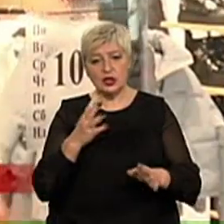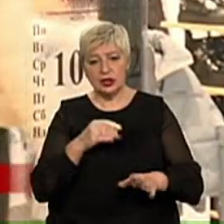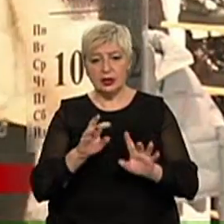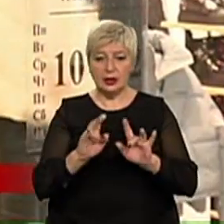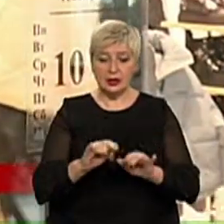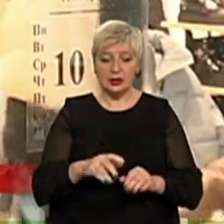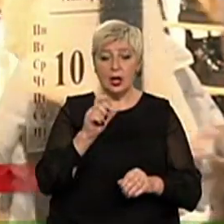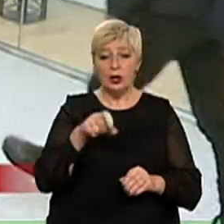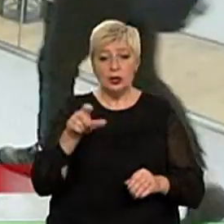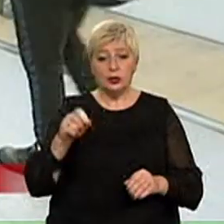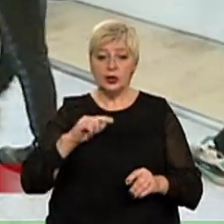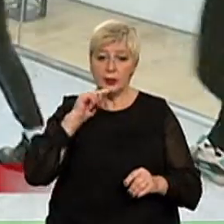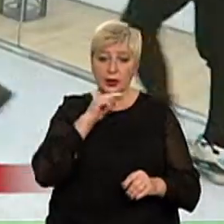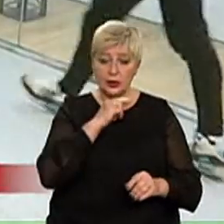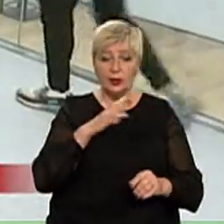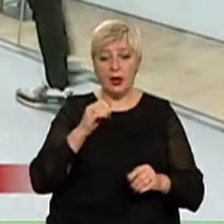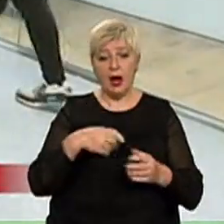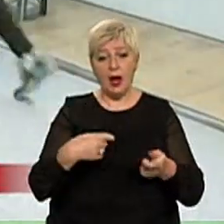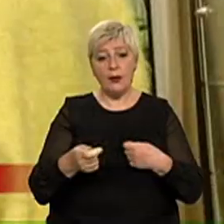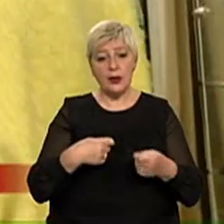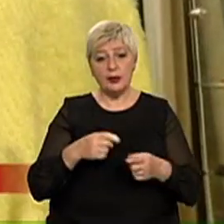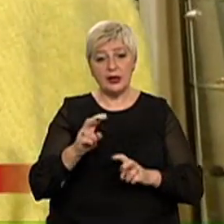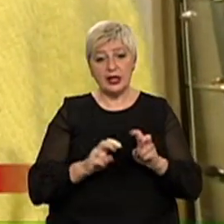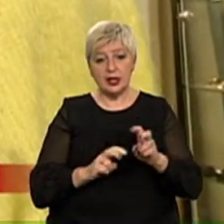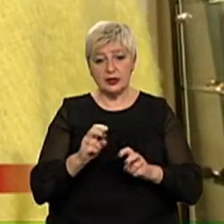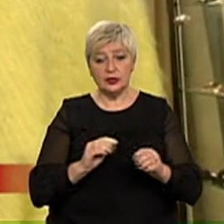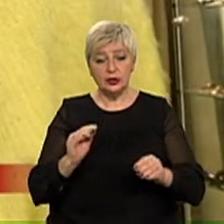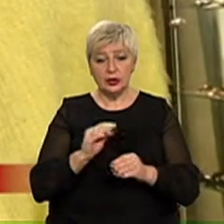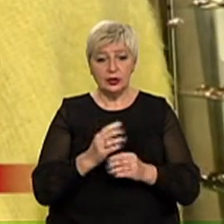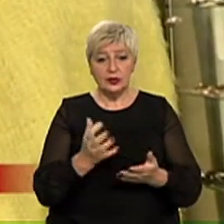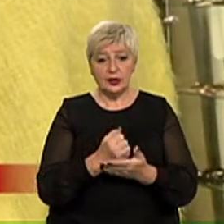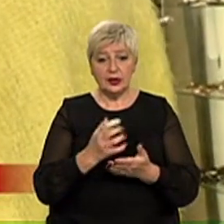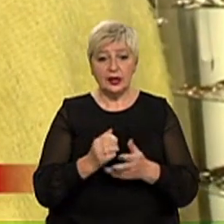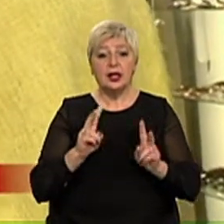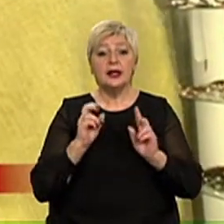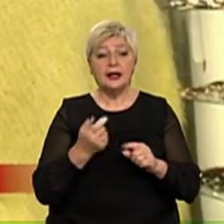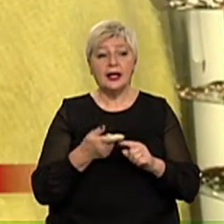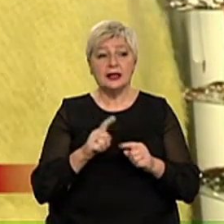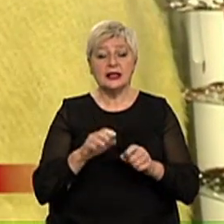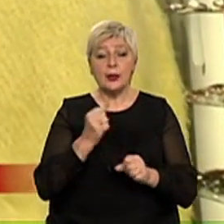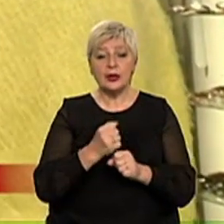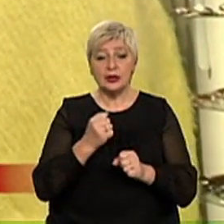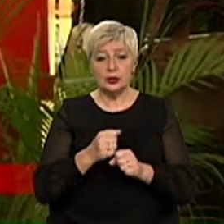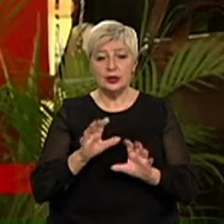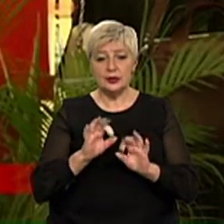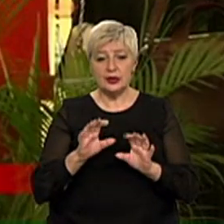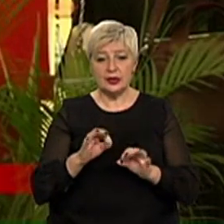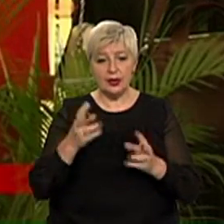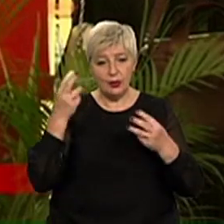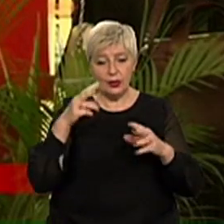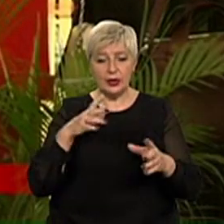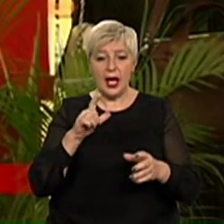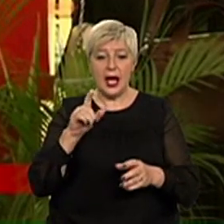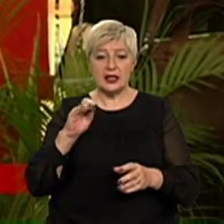Людям економія, а підприємцям додатковий заробіток. Як все працює, розповіла модний експерт Катерина Дорошевська. Есть две